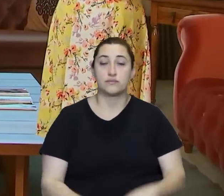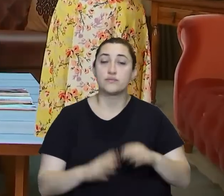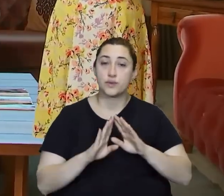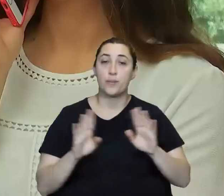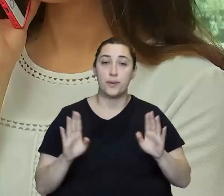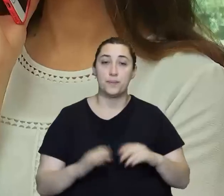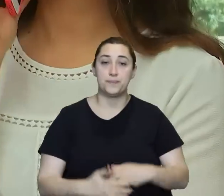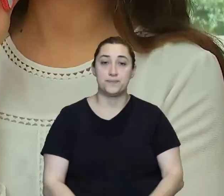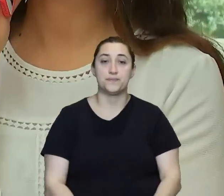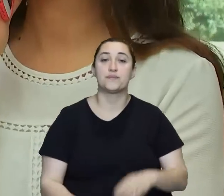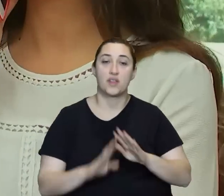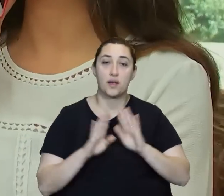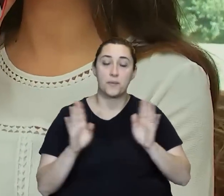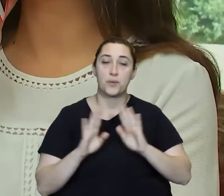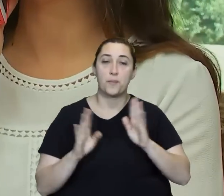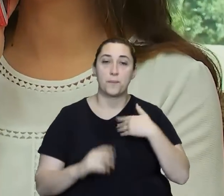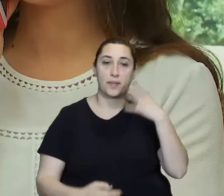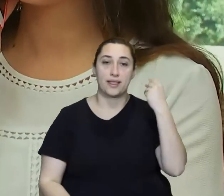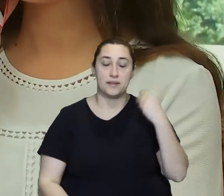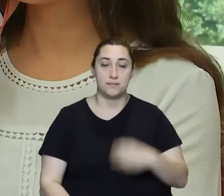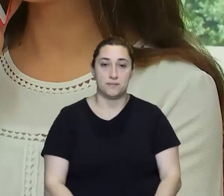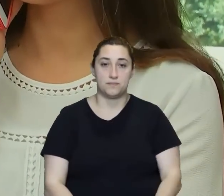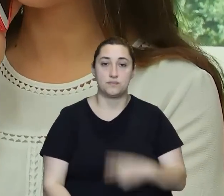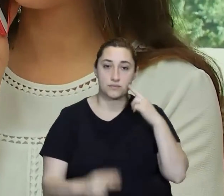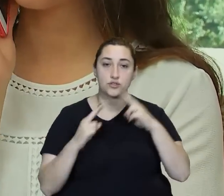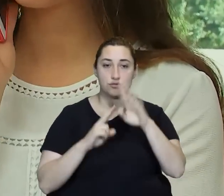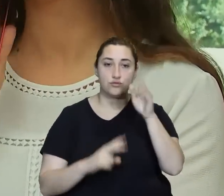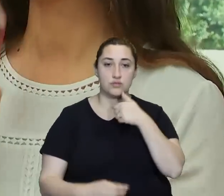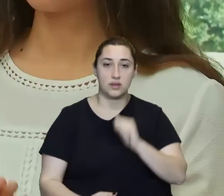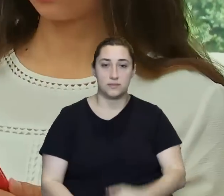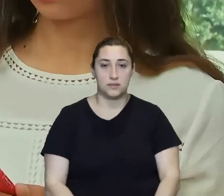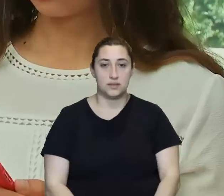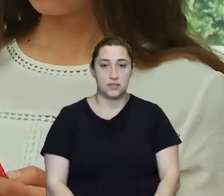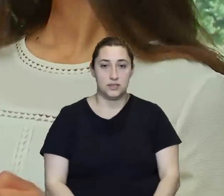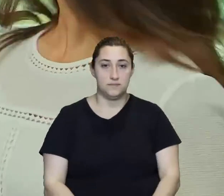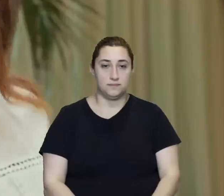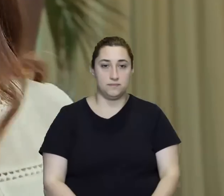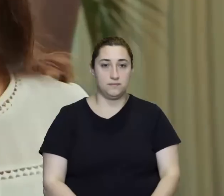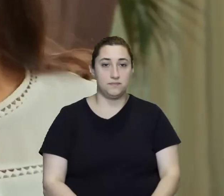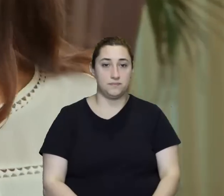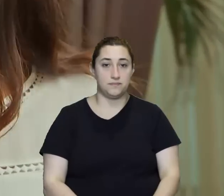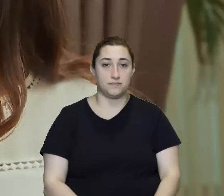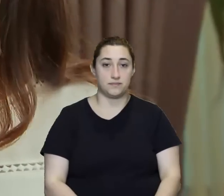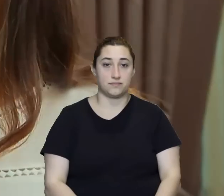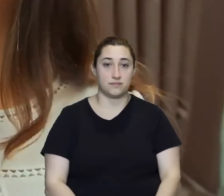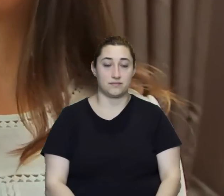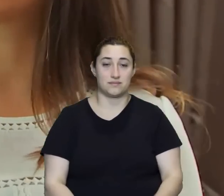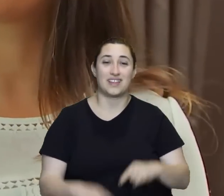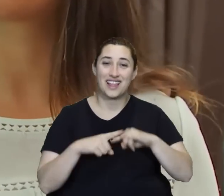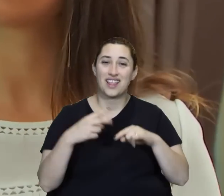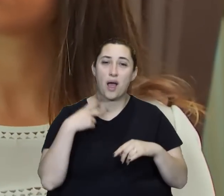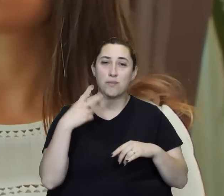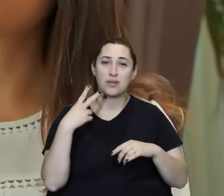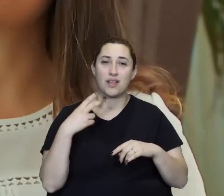Tamam. Tamam. Tamam anladım. Görüşürüz abiciğim. Kahveler içilmiş. Hediye borçları topluyor. Hediye